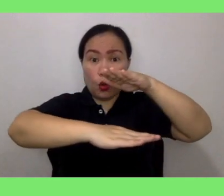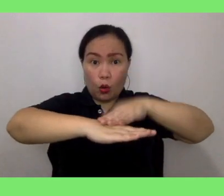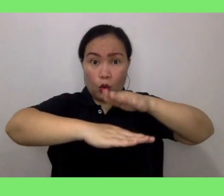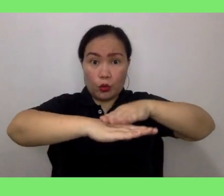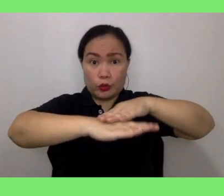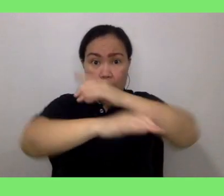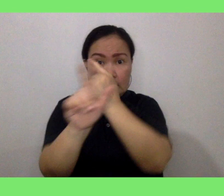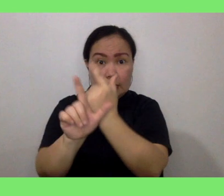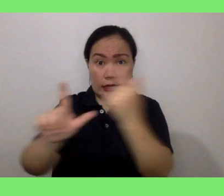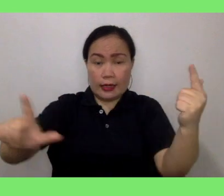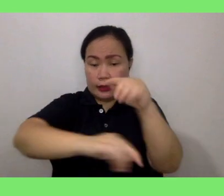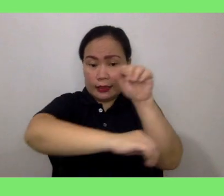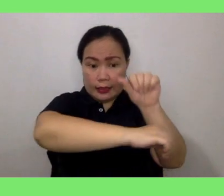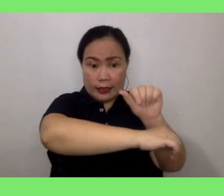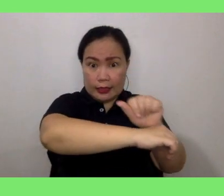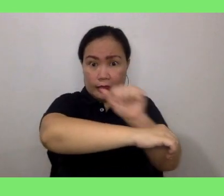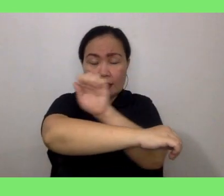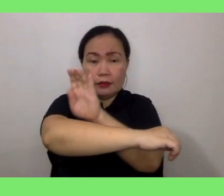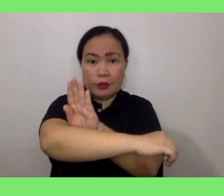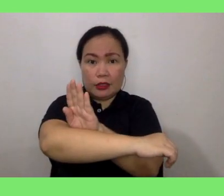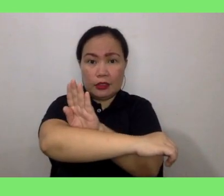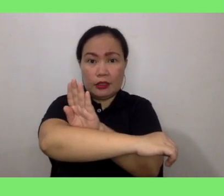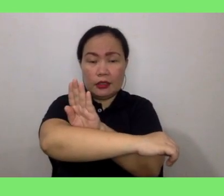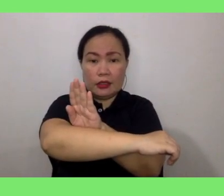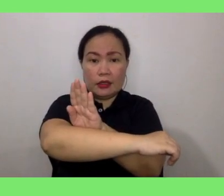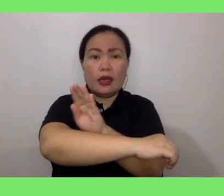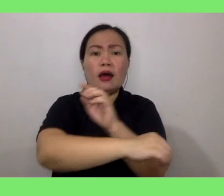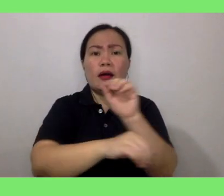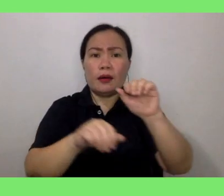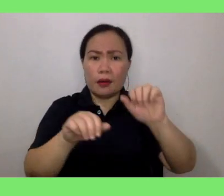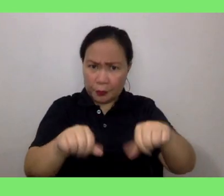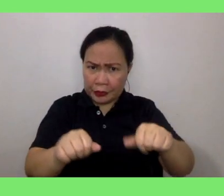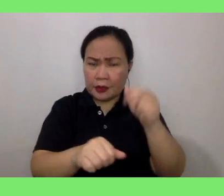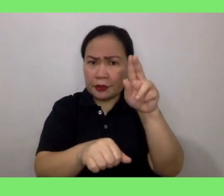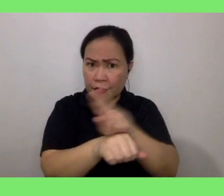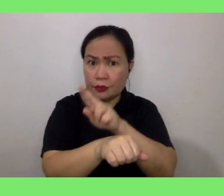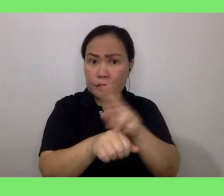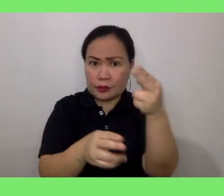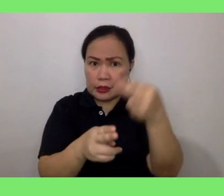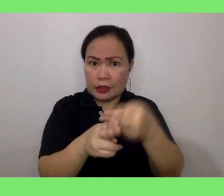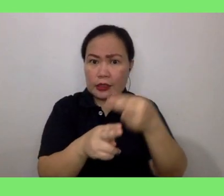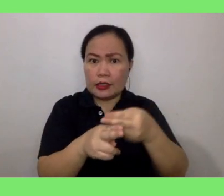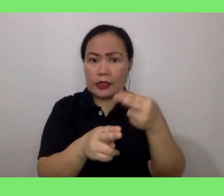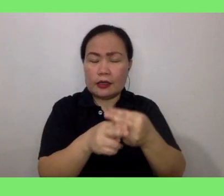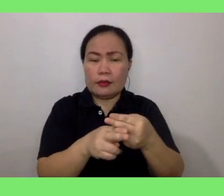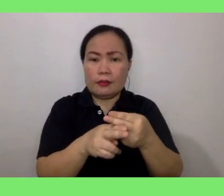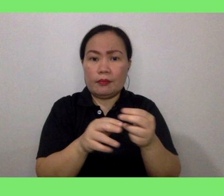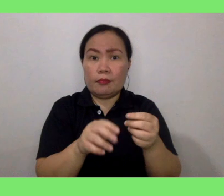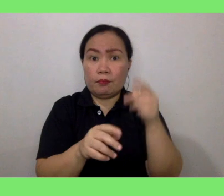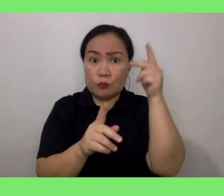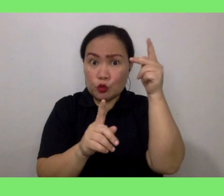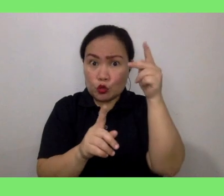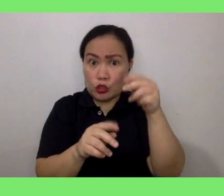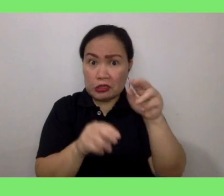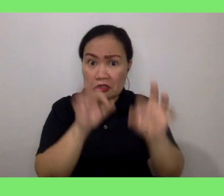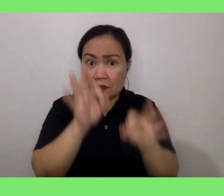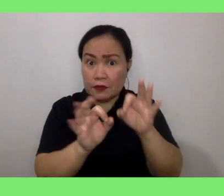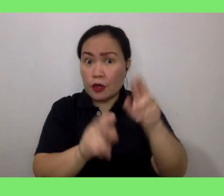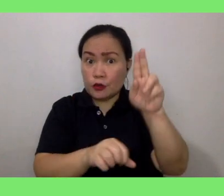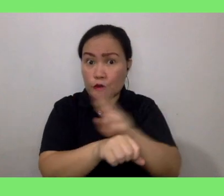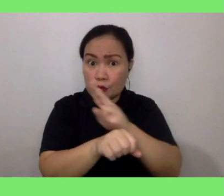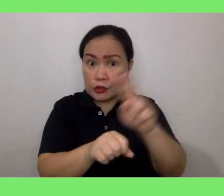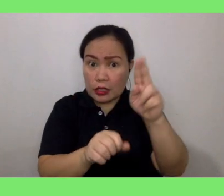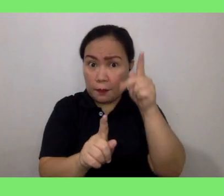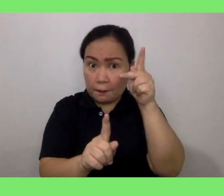as name din po niya. Okay? But remember na kapag nag-name po tayo ng line, since point yan, kagaya